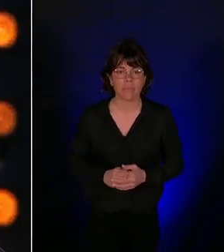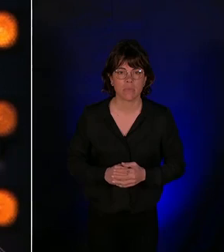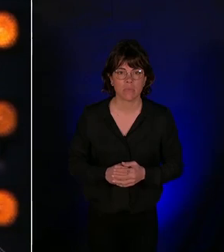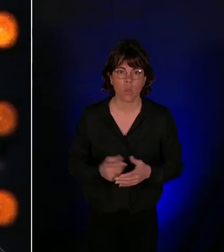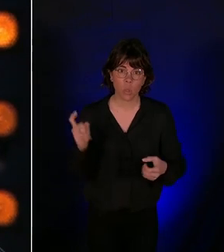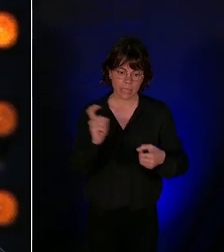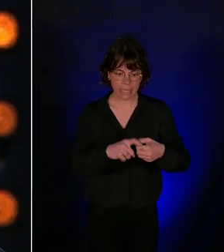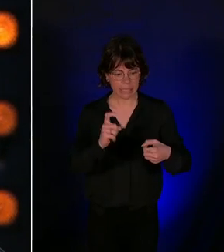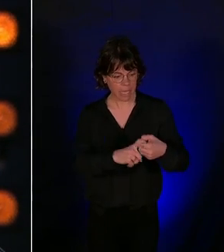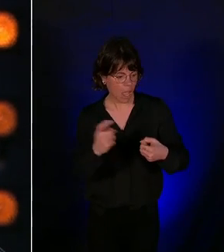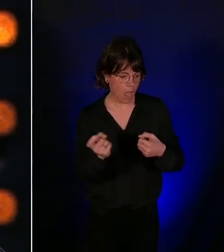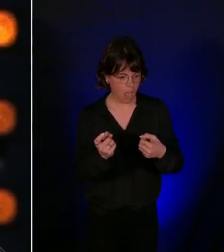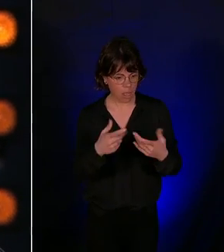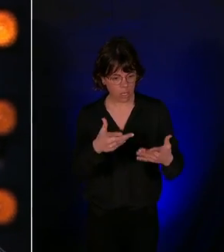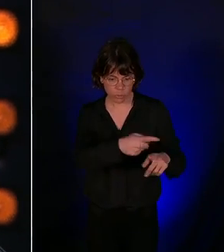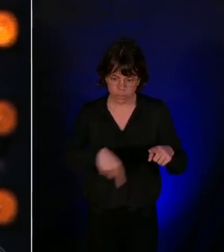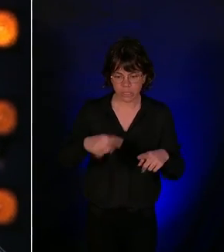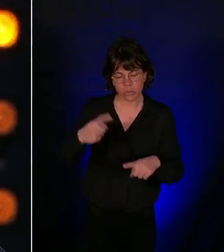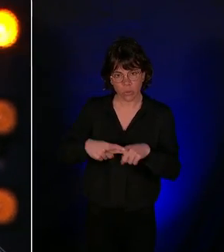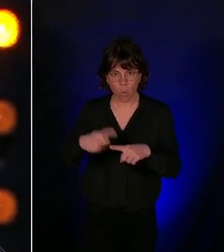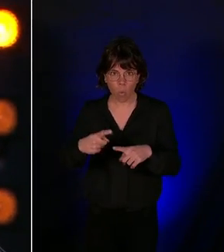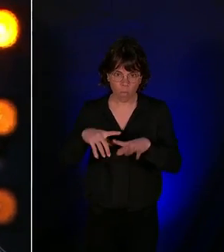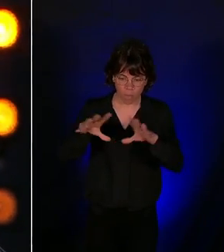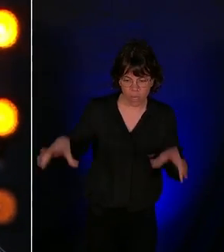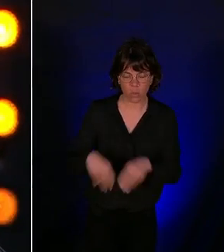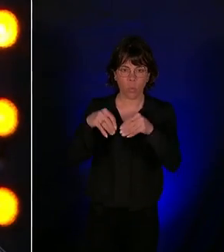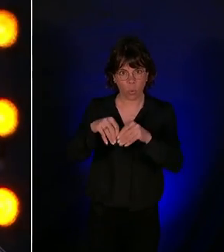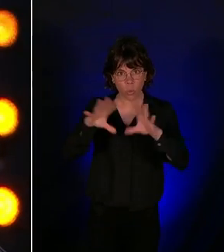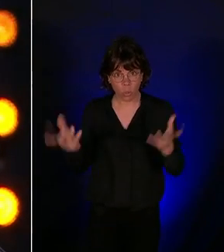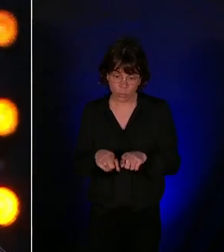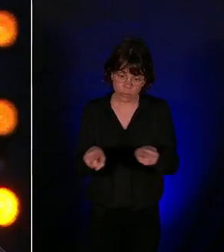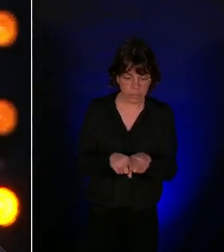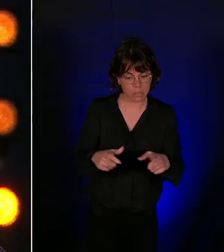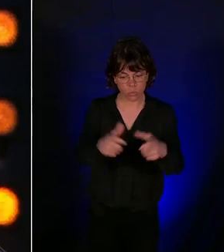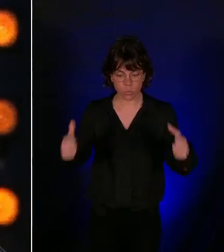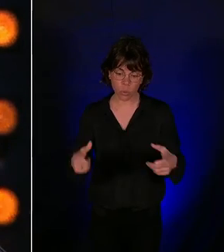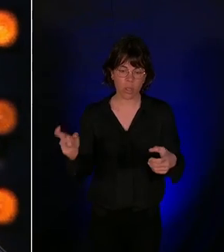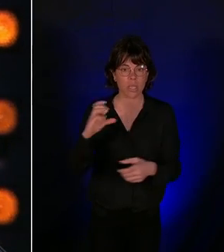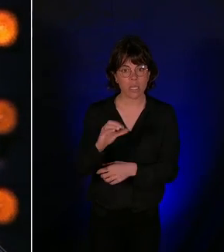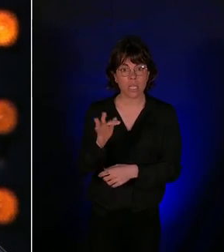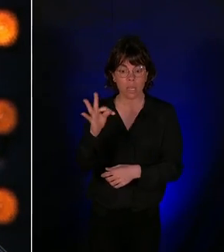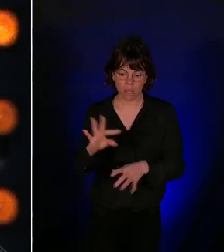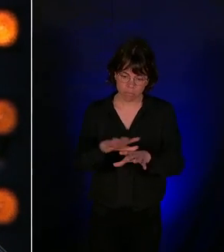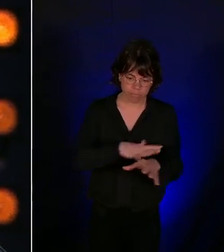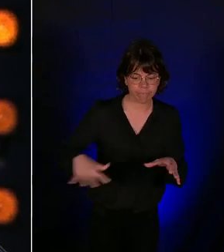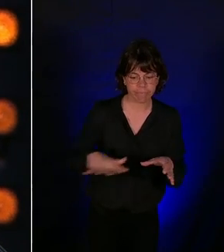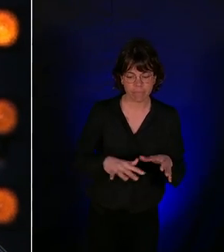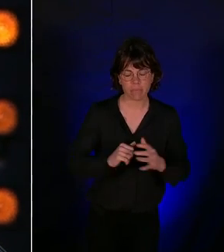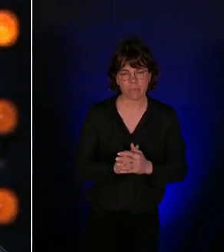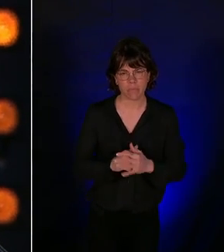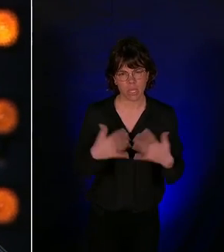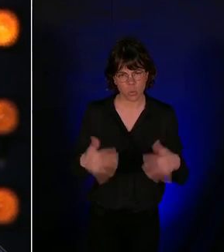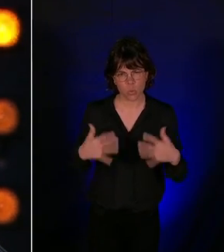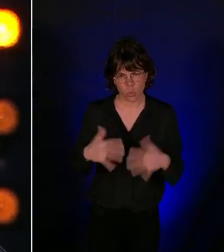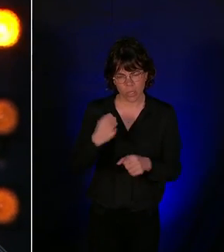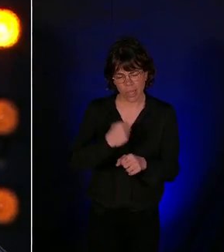syndicat jusque dans la Confédération en passant bien entendu par l'ensemble des structures de la CGT c'est une une tâche difficile qui